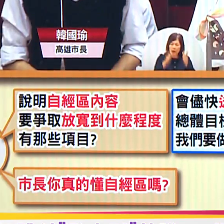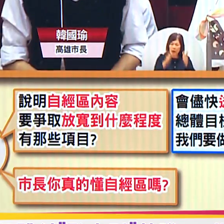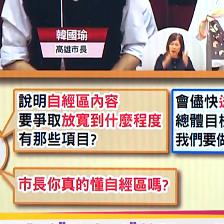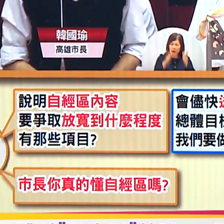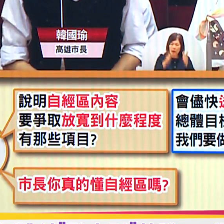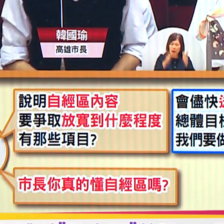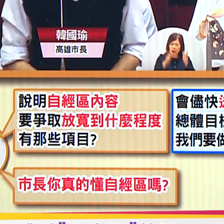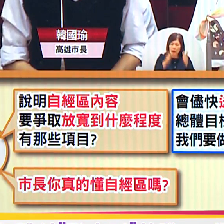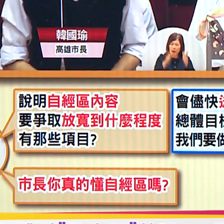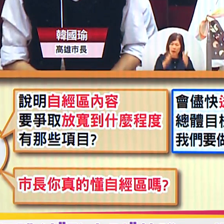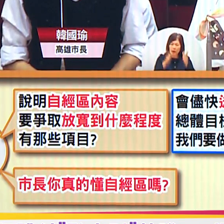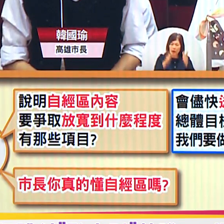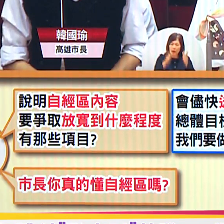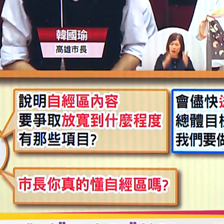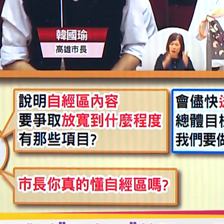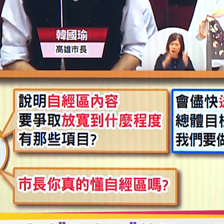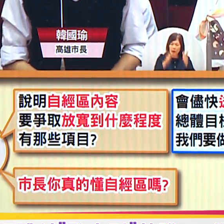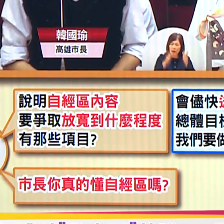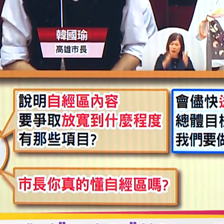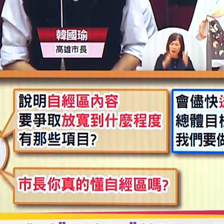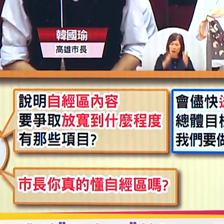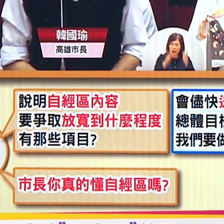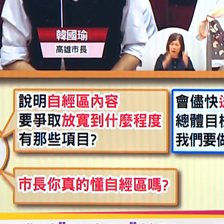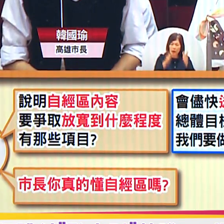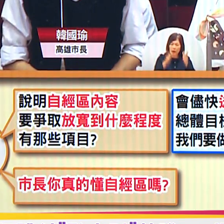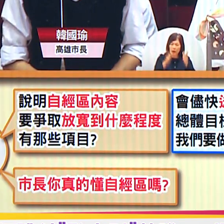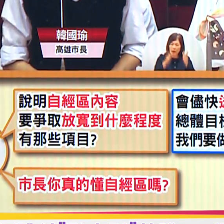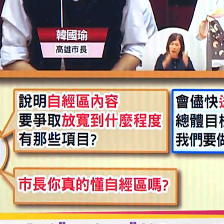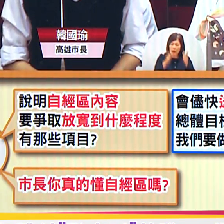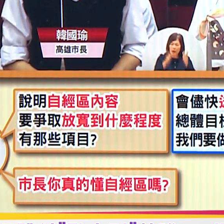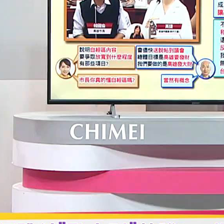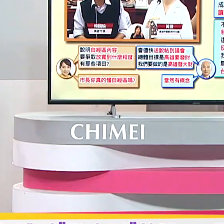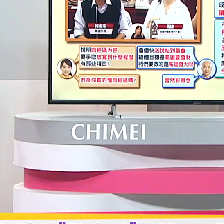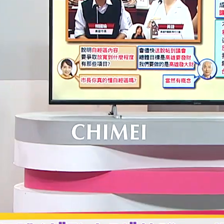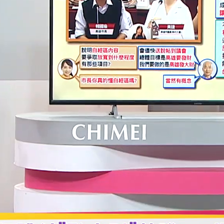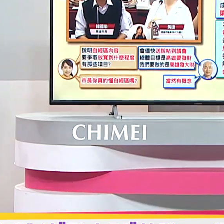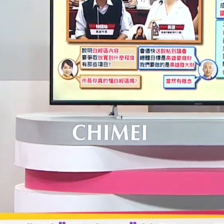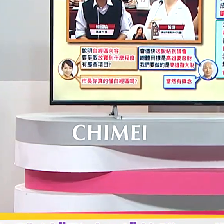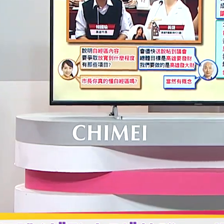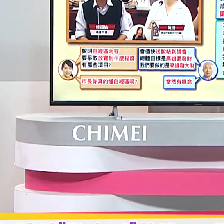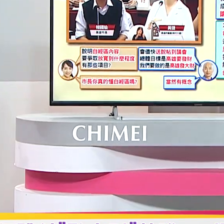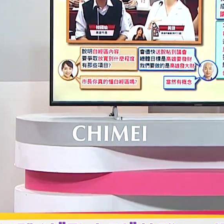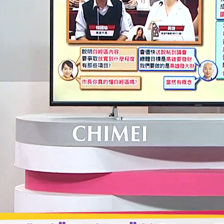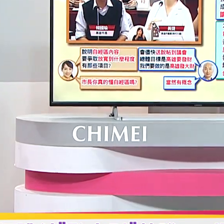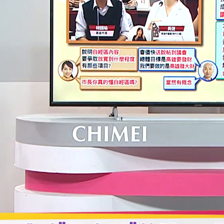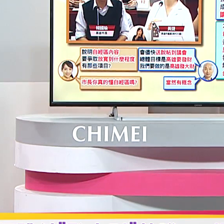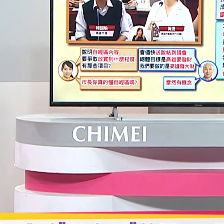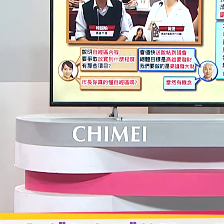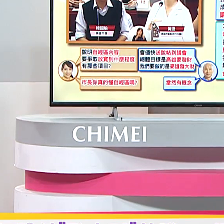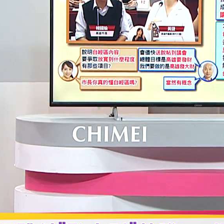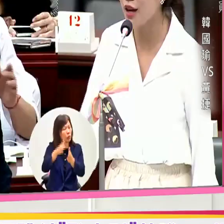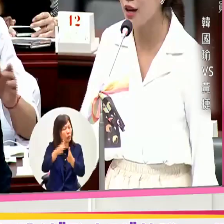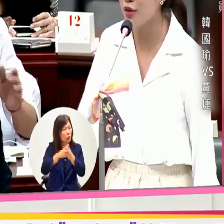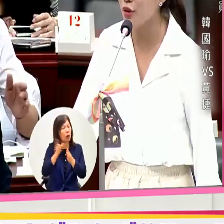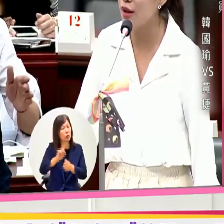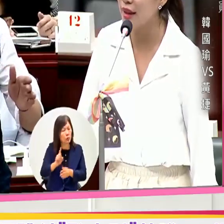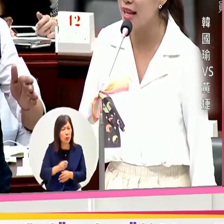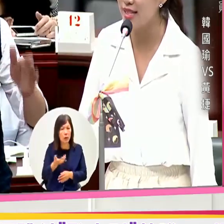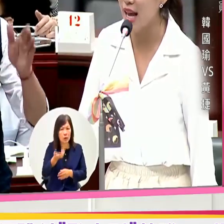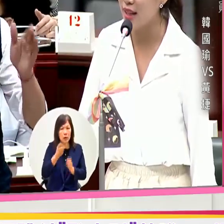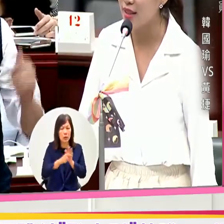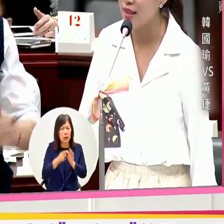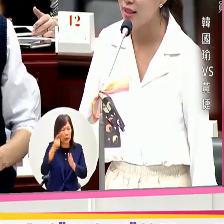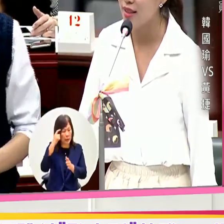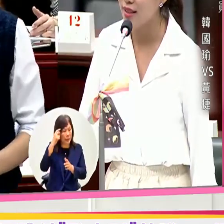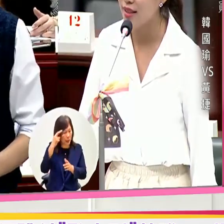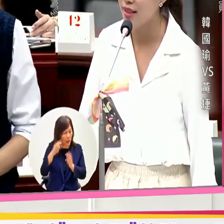目啊，然后最后他的重点是，市长你真的懂自金区吗？就是他要一句要挑战说，我就要你露